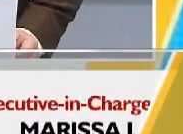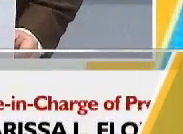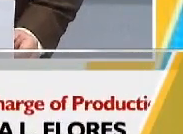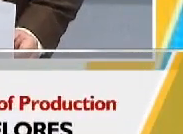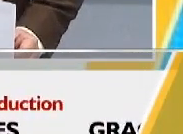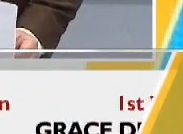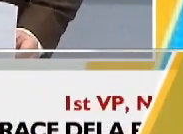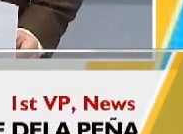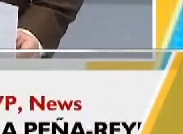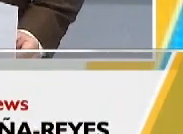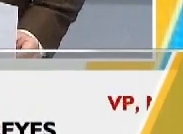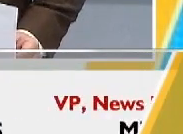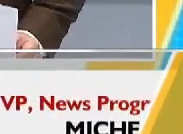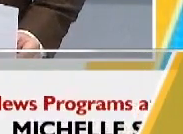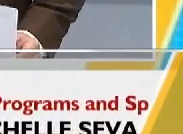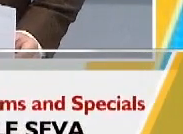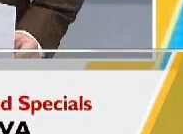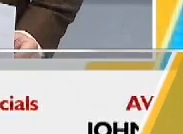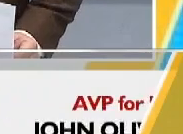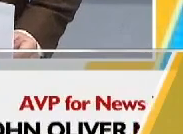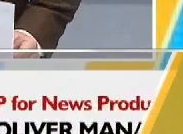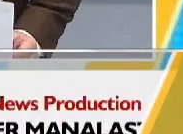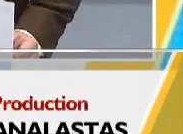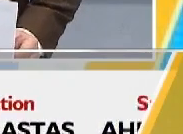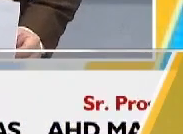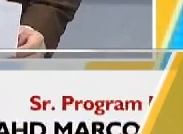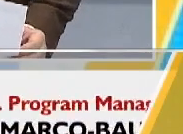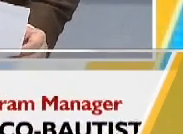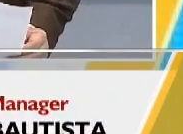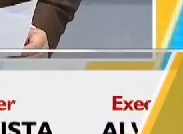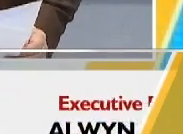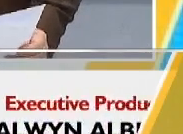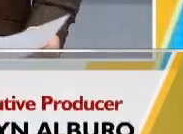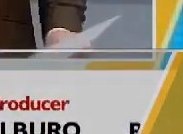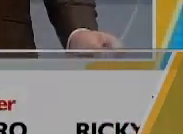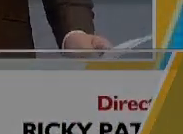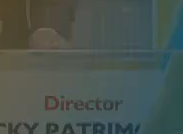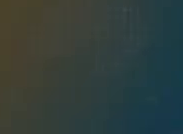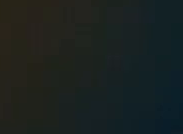sa Pilipino. Ako po si Raffy Tima, ang inyong mga kasalo dito sa Balitang Hali.